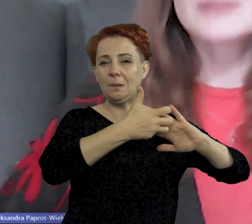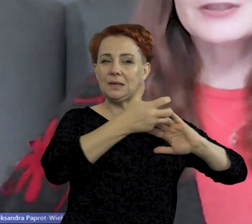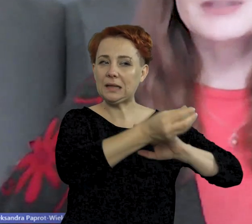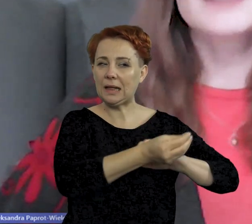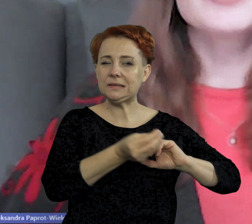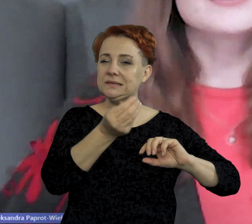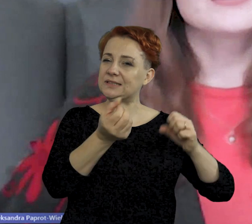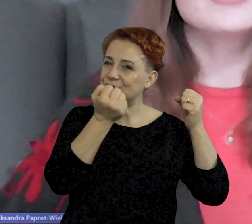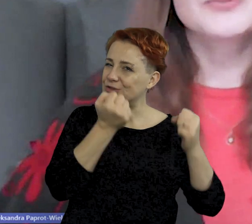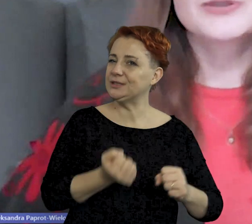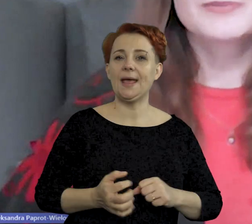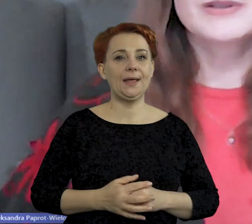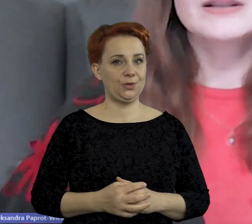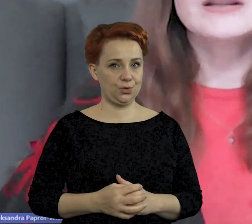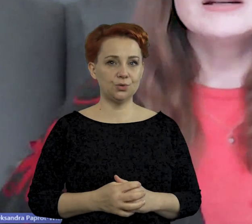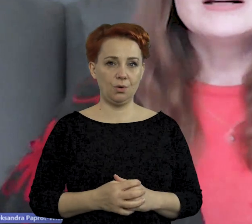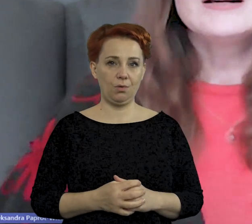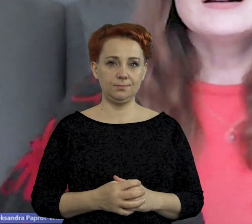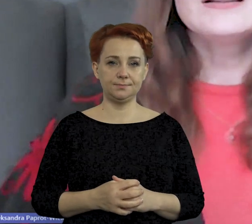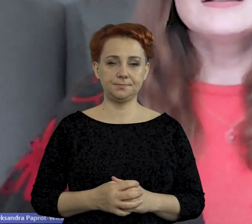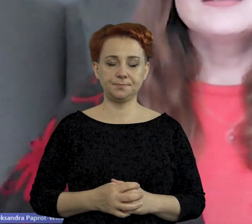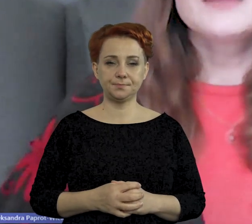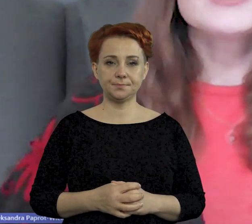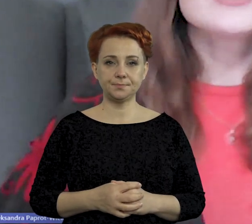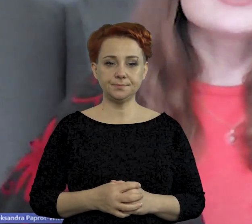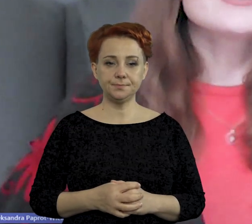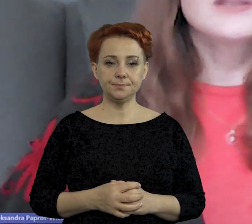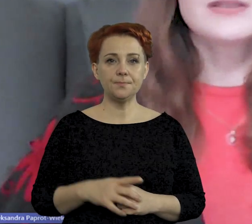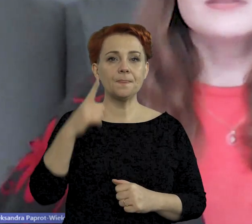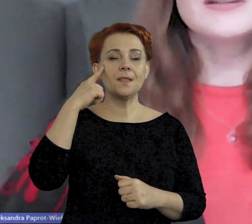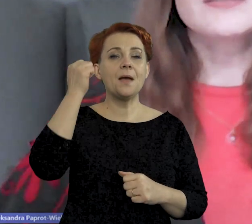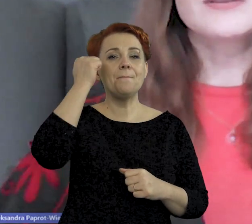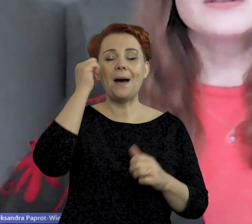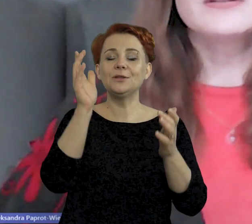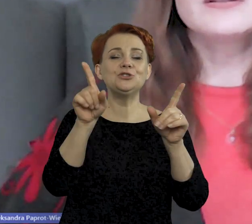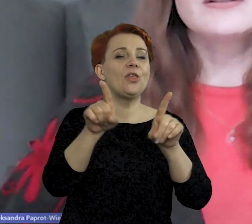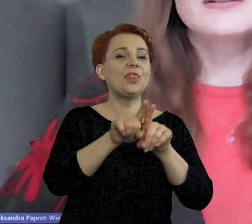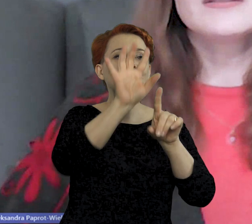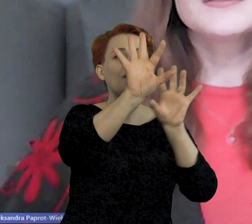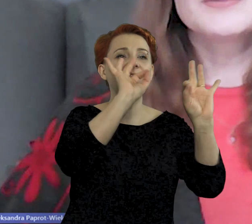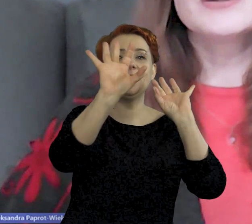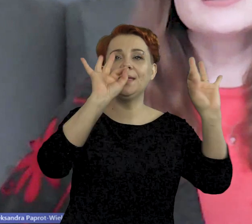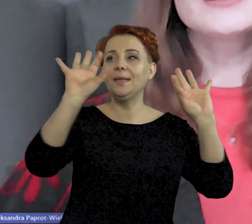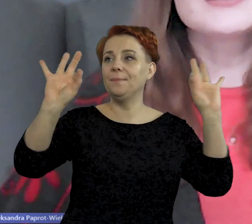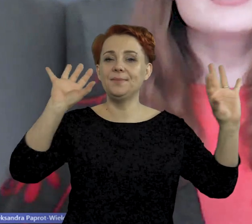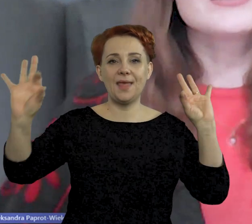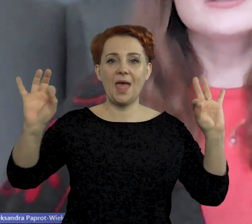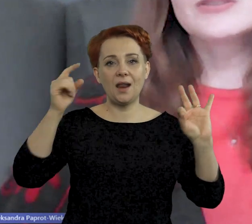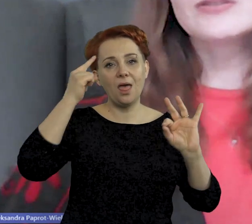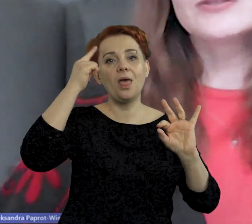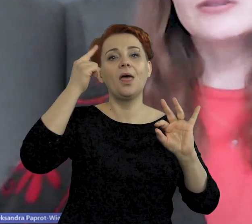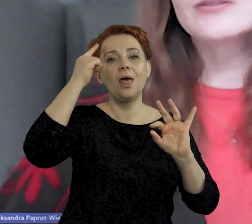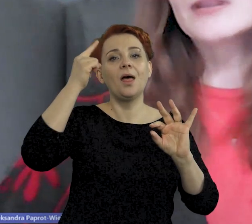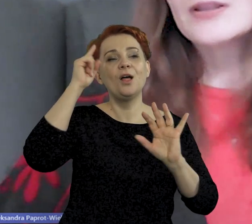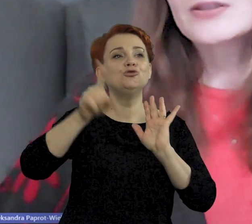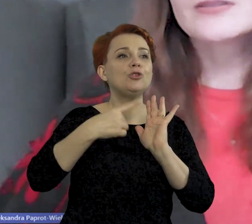się dostać, tak, poprzez pytania. Pamięć też jest selektywna, jak wiemy. Wspomina się najczęściej,